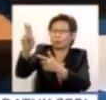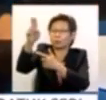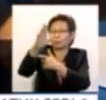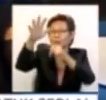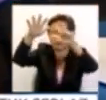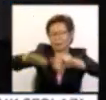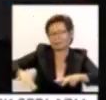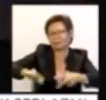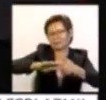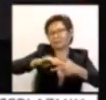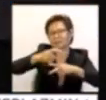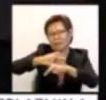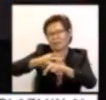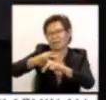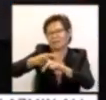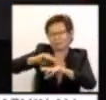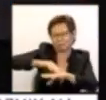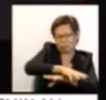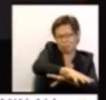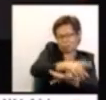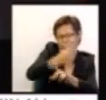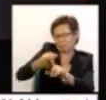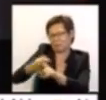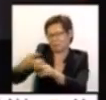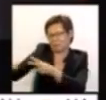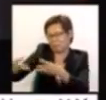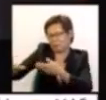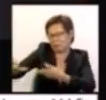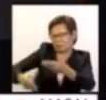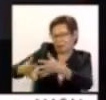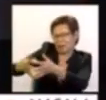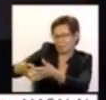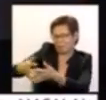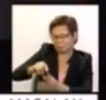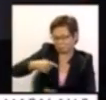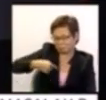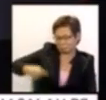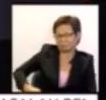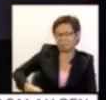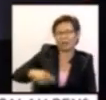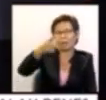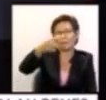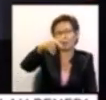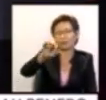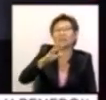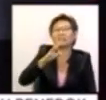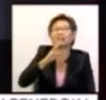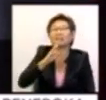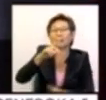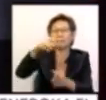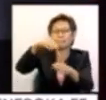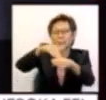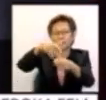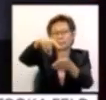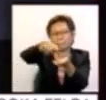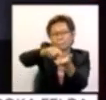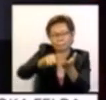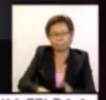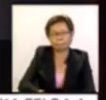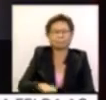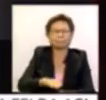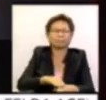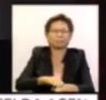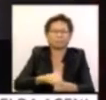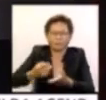ASEAN kesan dari perang dagang tersebut. Profesor Dr. Jamal menyatakan demikian kepada media selepas menjadi panel pada